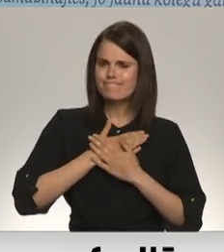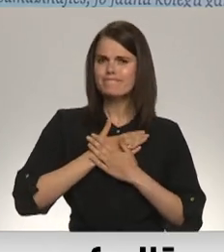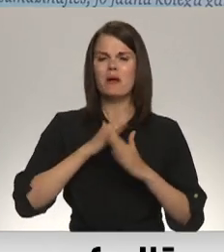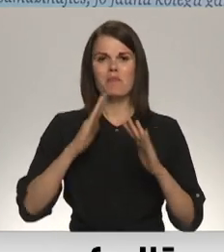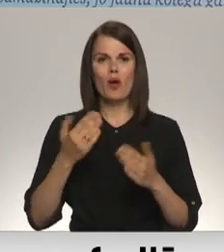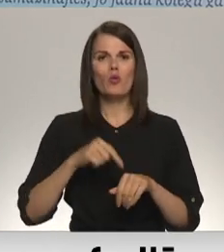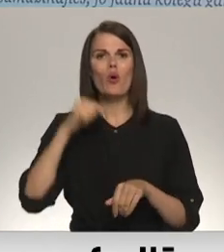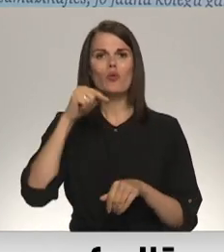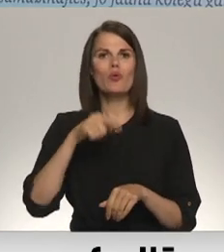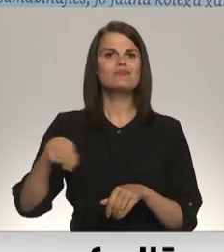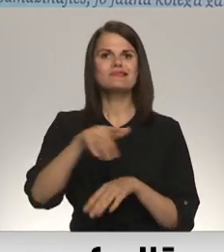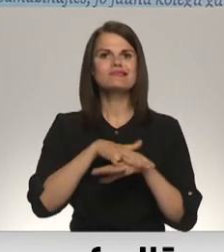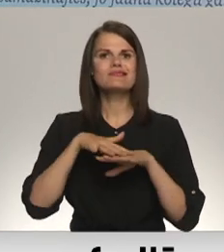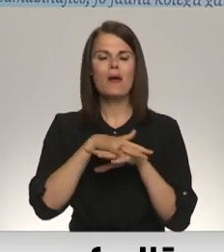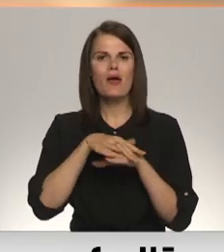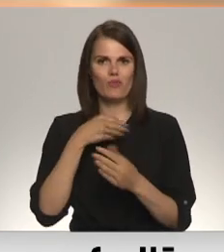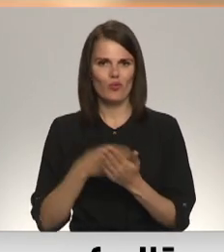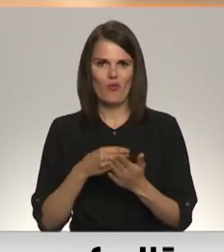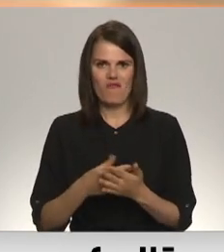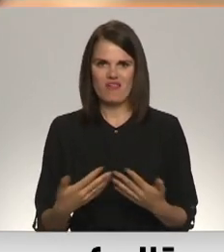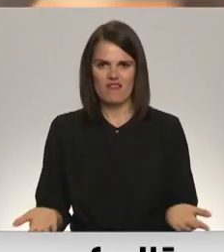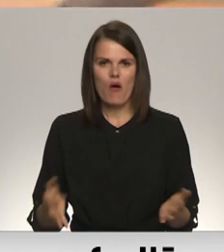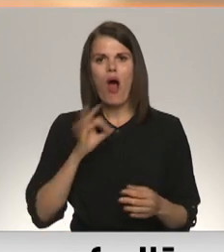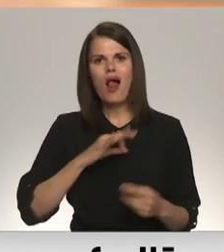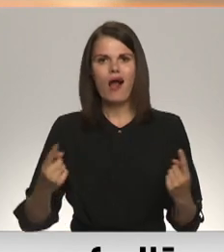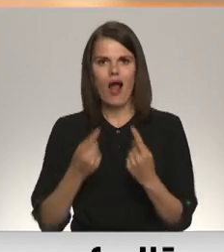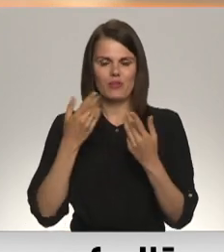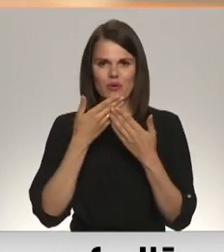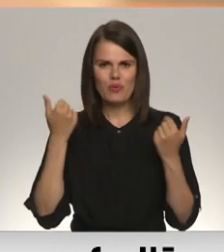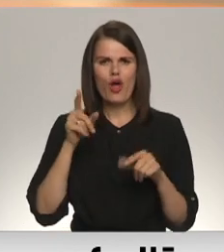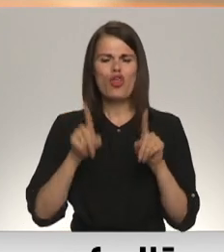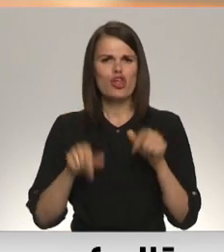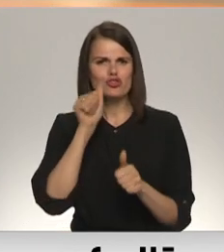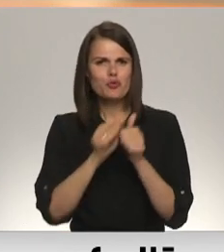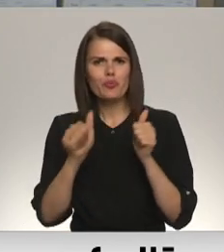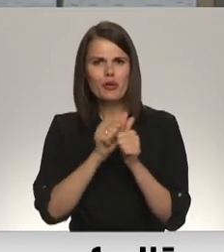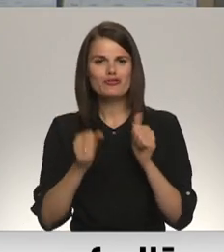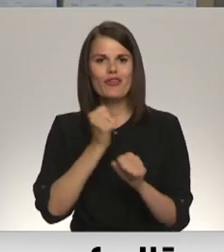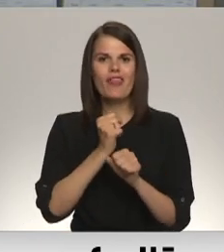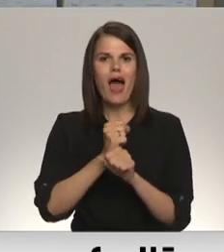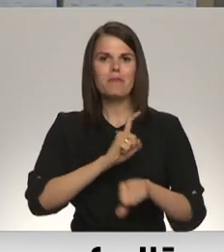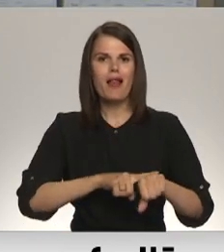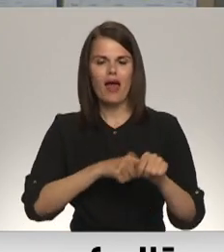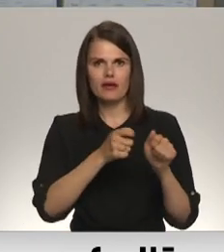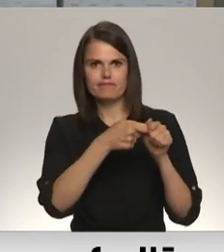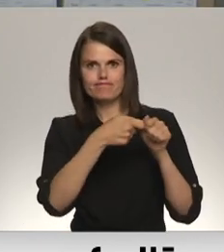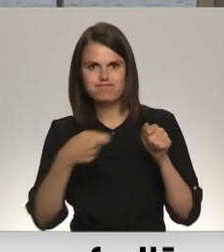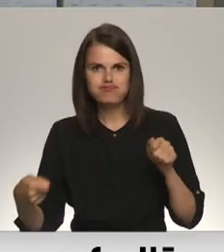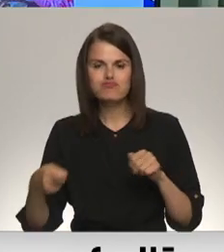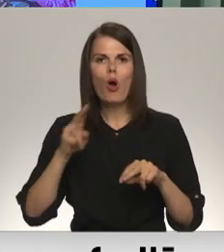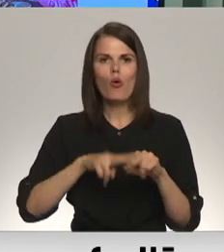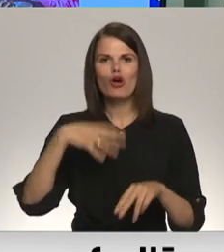pietiekamu atalgojumu. Lai pabeigtu ikdienas darbus, nereti darbu dienas ieilgst un nedēļā tiek nostrādāts vairāk nekā 40